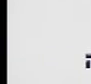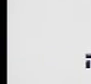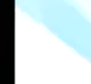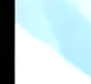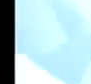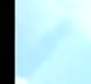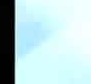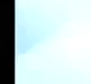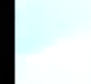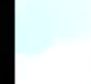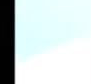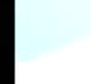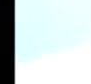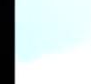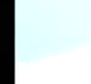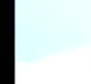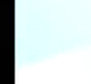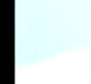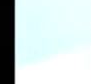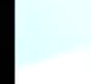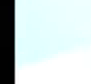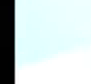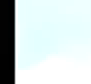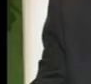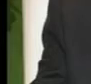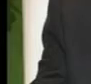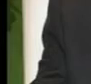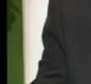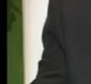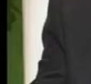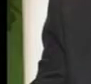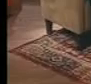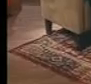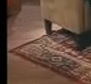בשיחה עם